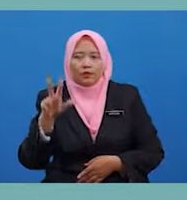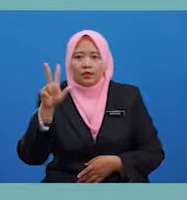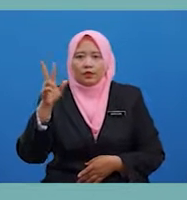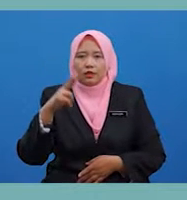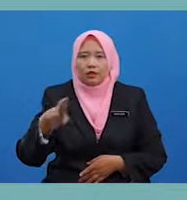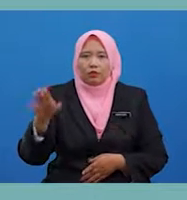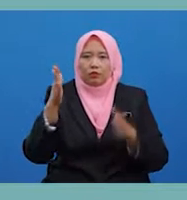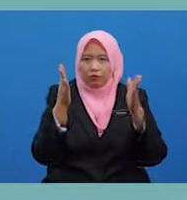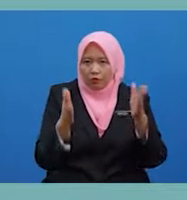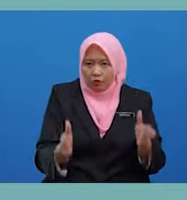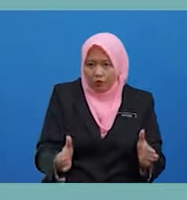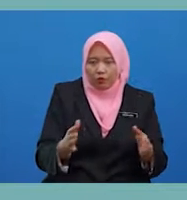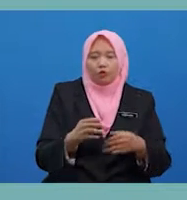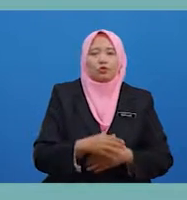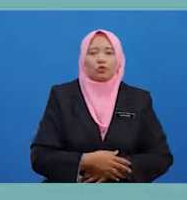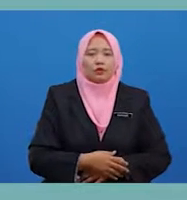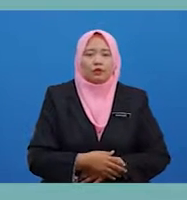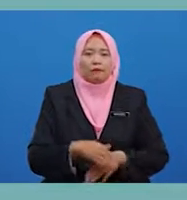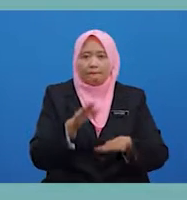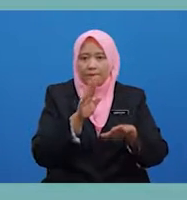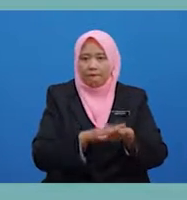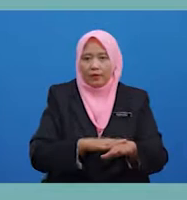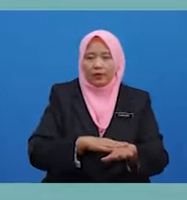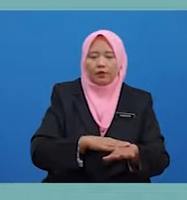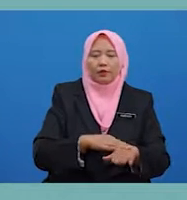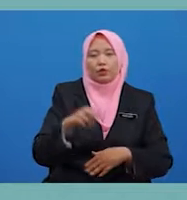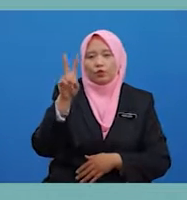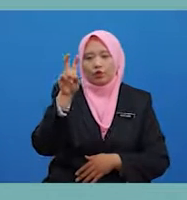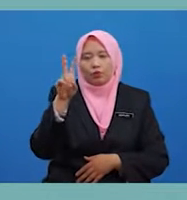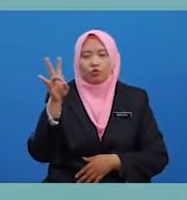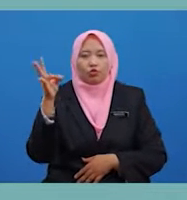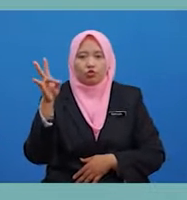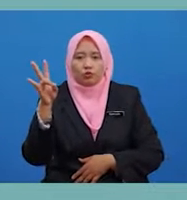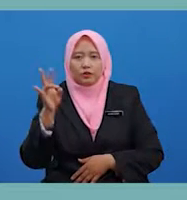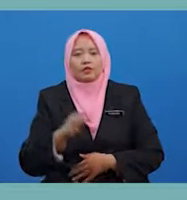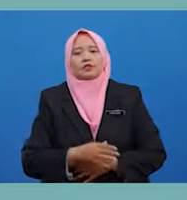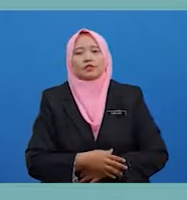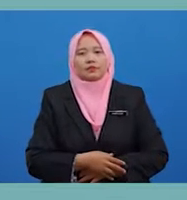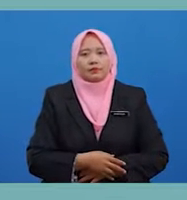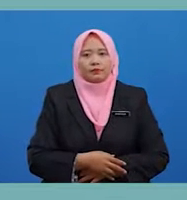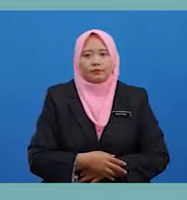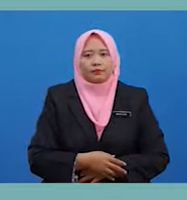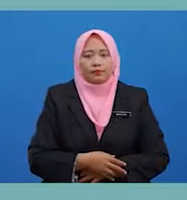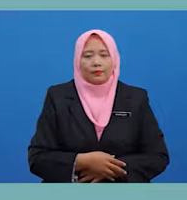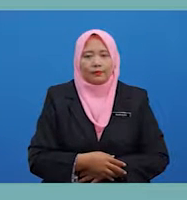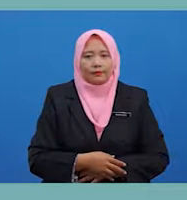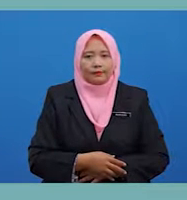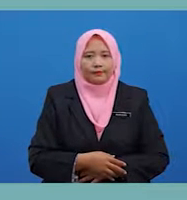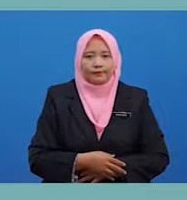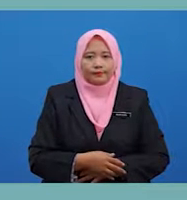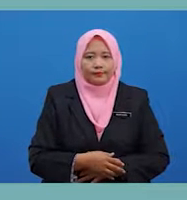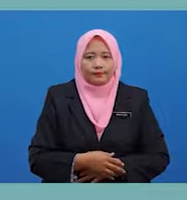Pelancong dari United Kingdom telah mengunjungi Malaysia pada tahun